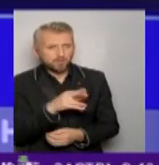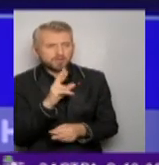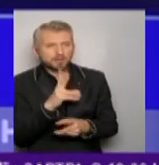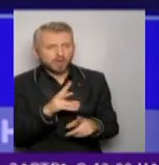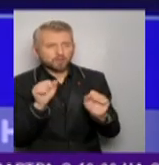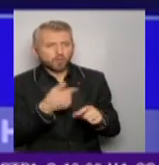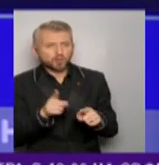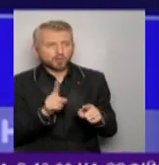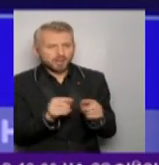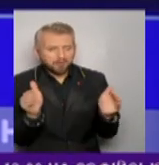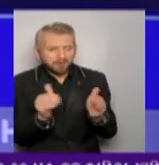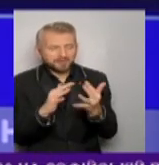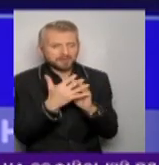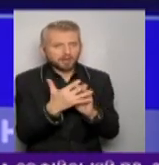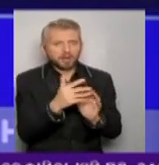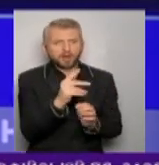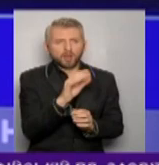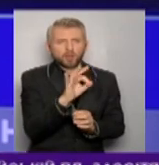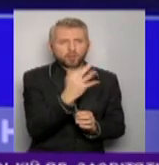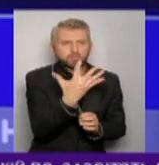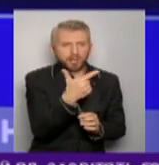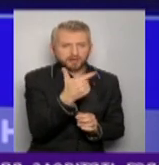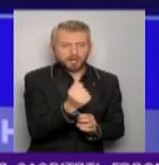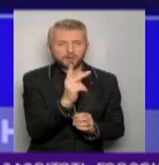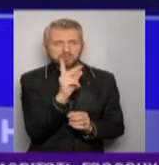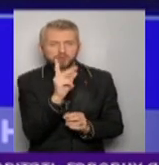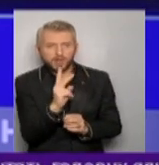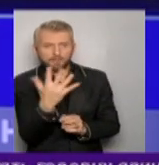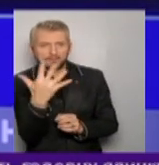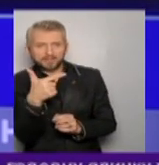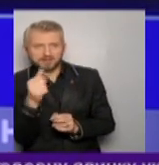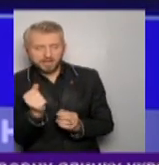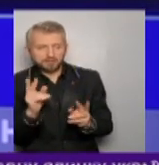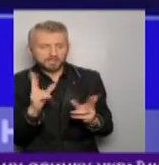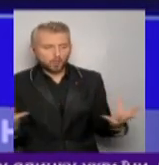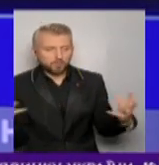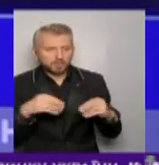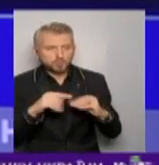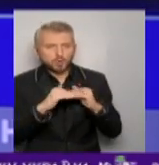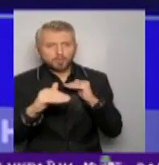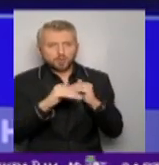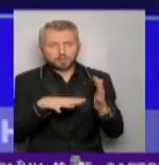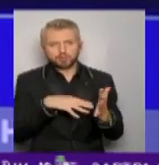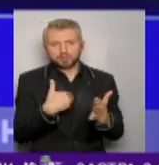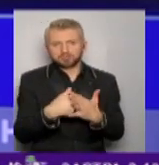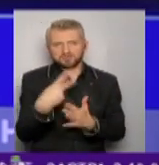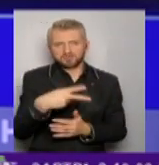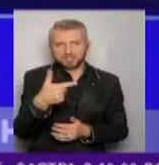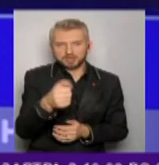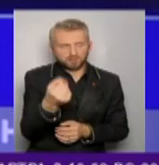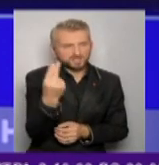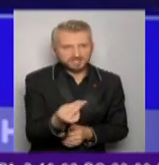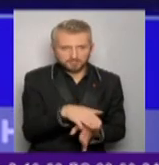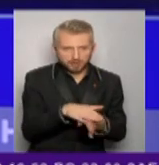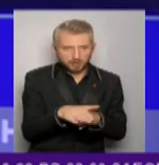малесеньке селянське, де пів гектара, півтора, п'ять, об'єднати, щоб хоча б поле було гектарів 20. Тому що без цього